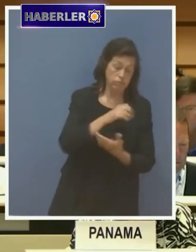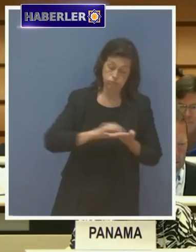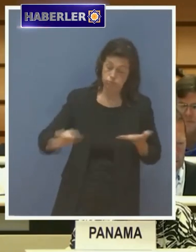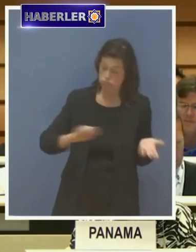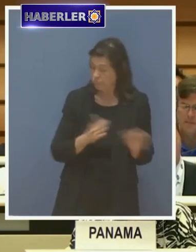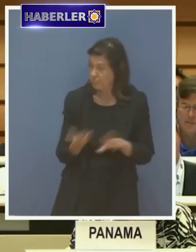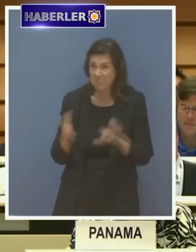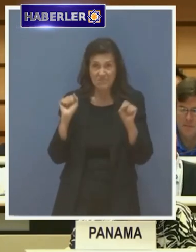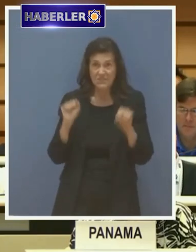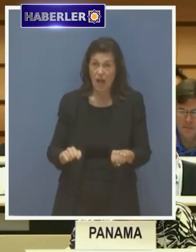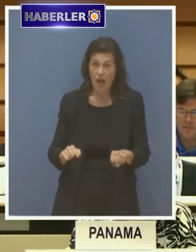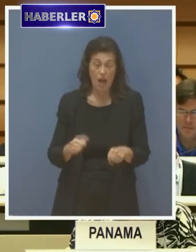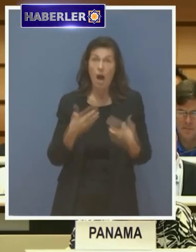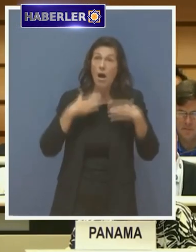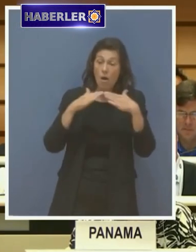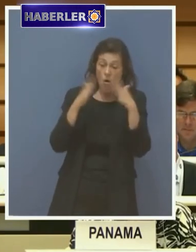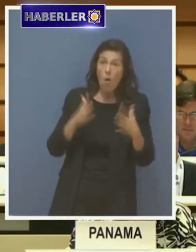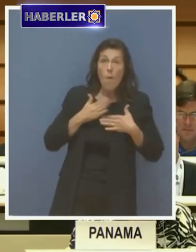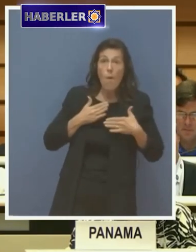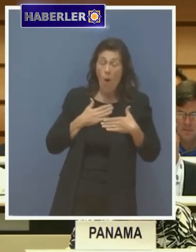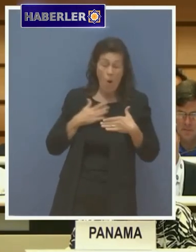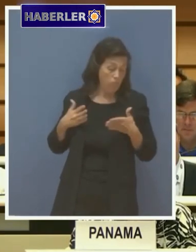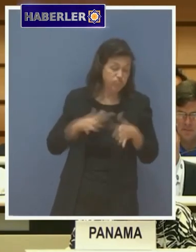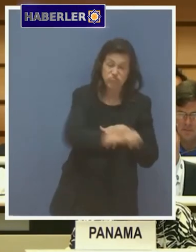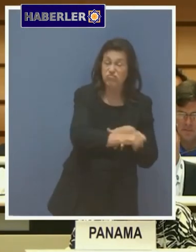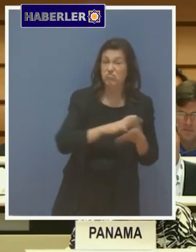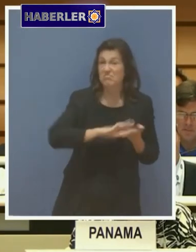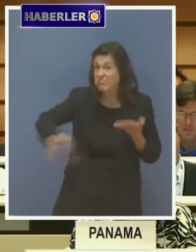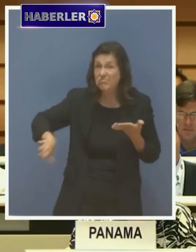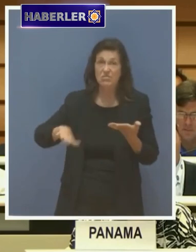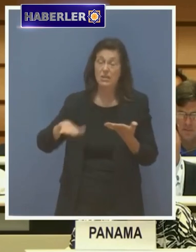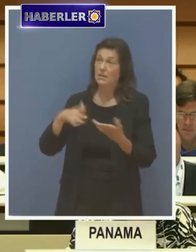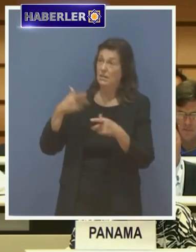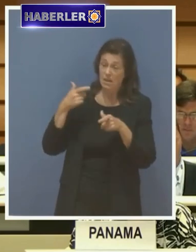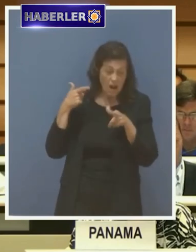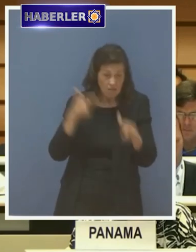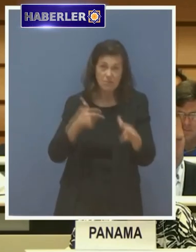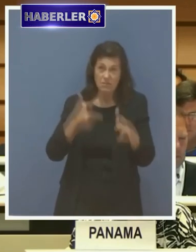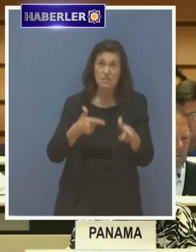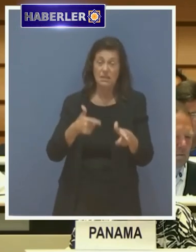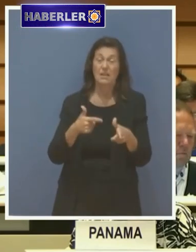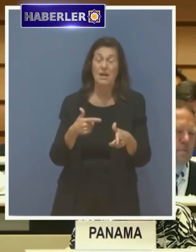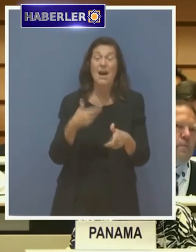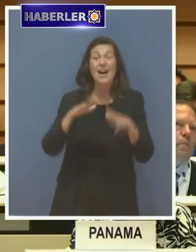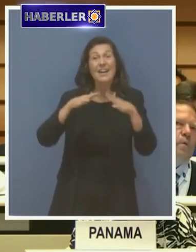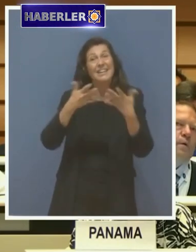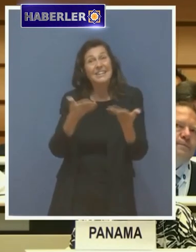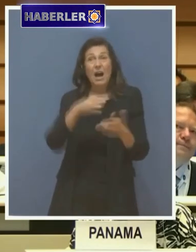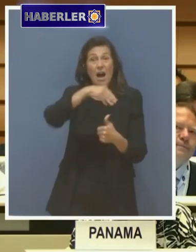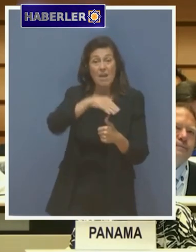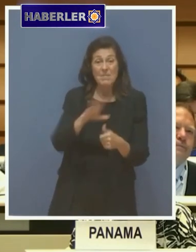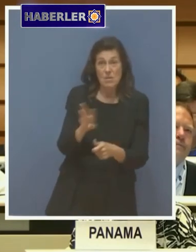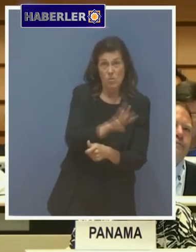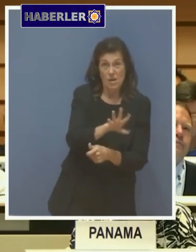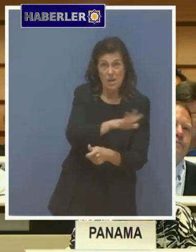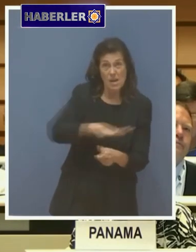ilişkin açıklamalarının pratik bir sonucu yok ve Azerbaycan insanlık dışı muamelesini ve Artsakh'a yönelik sınırsız etnik